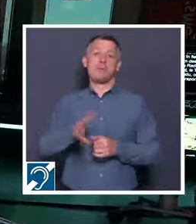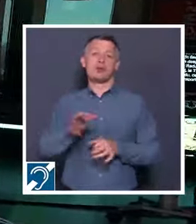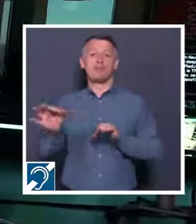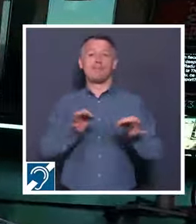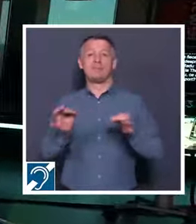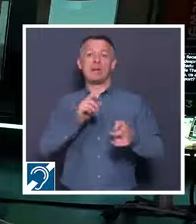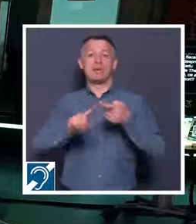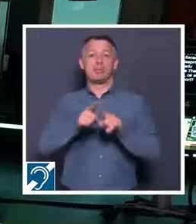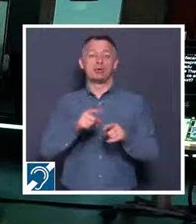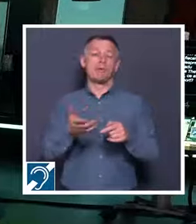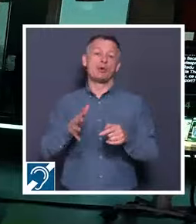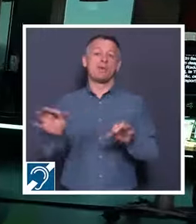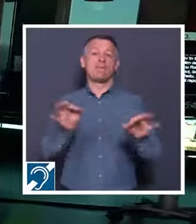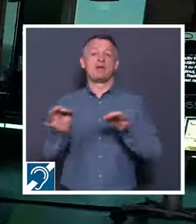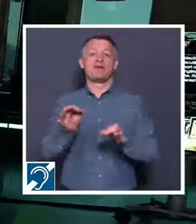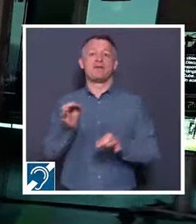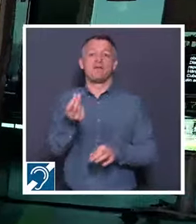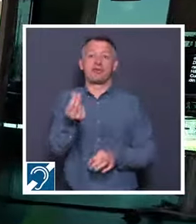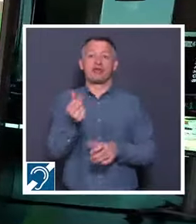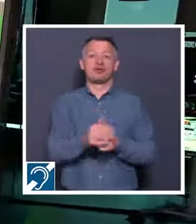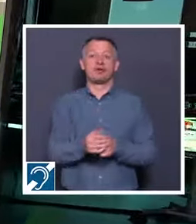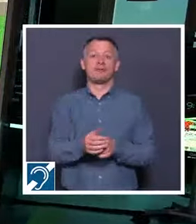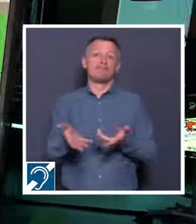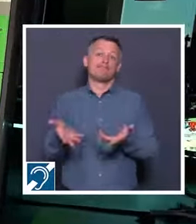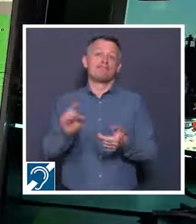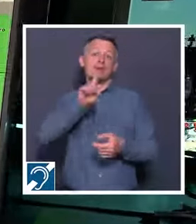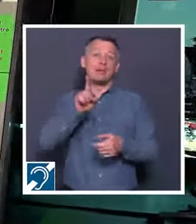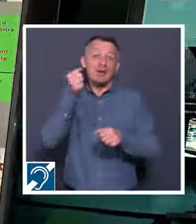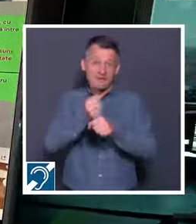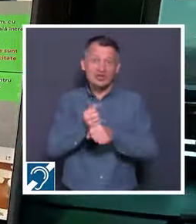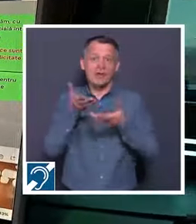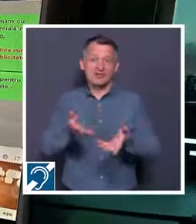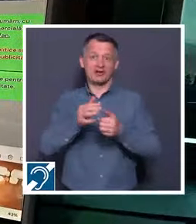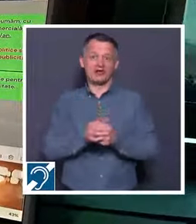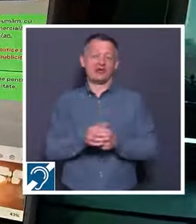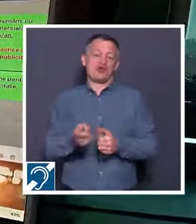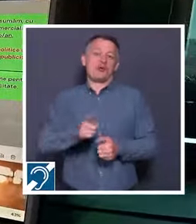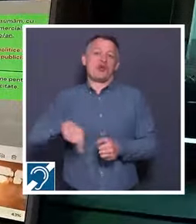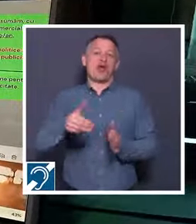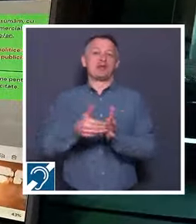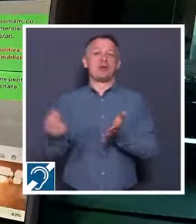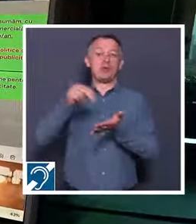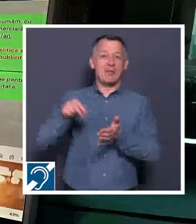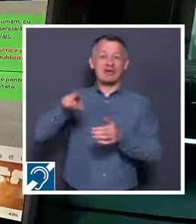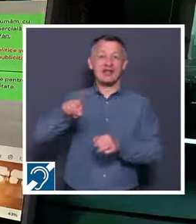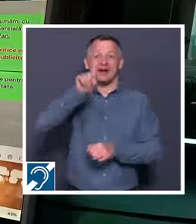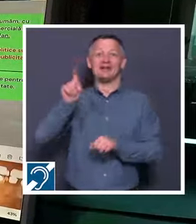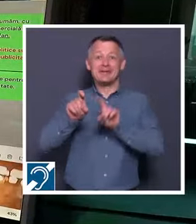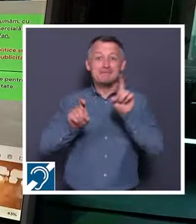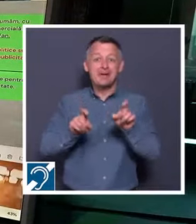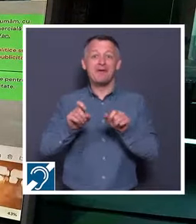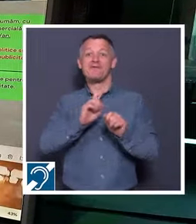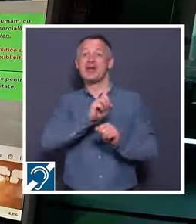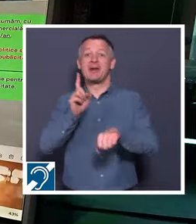politic, poate în plan financiar, vom face asta? Noi ne putem și ar trebui să ne punem aceste întrebări în